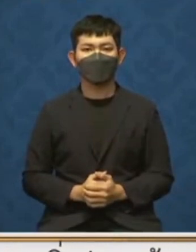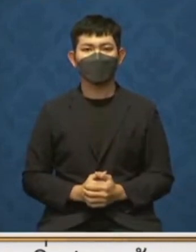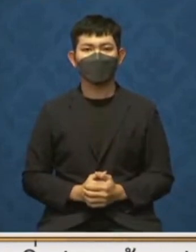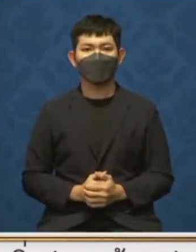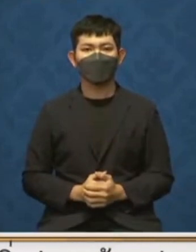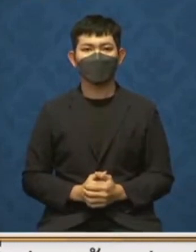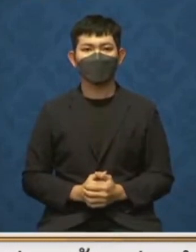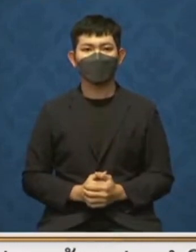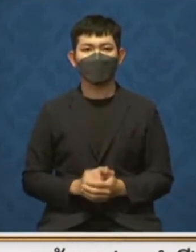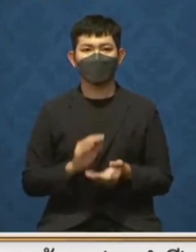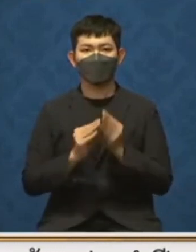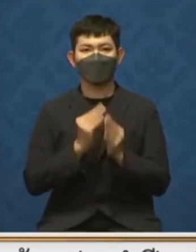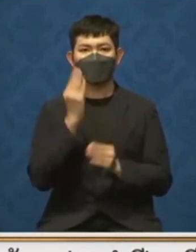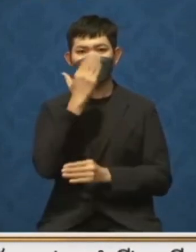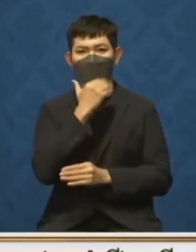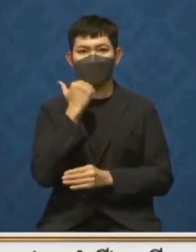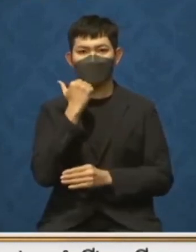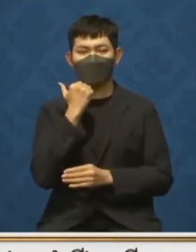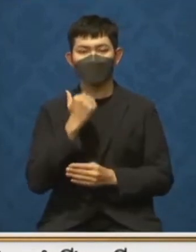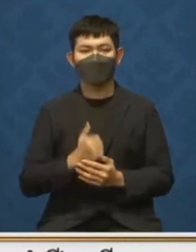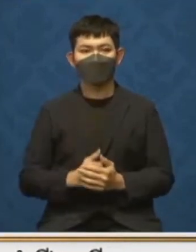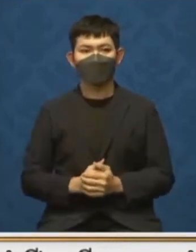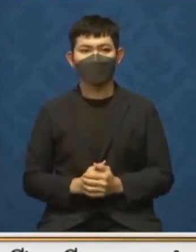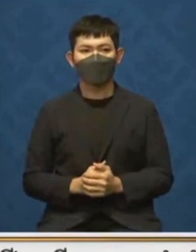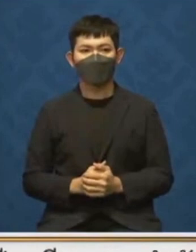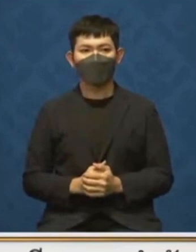ทำไมเลขสวยจังเลย